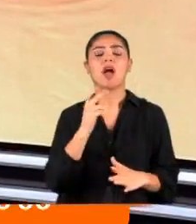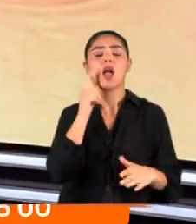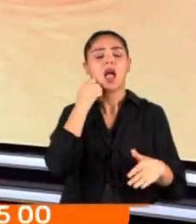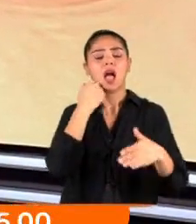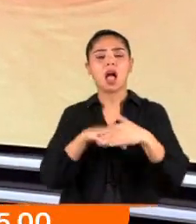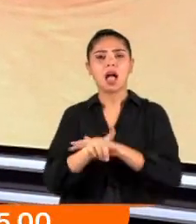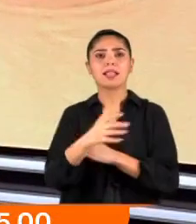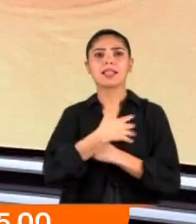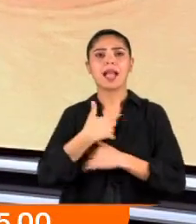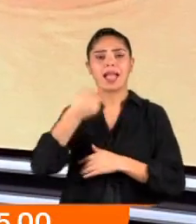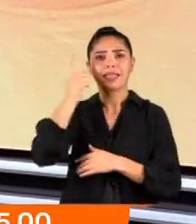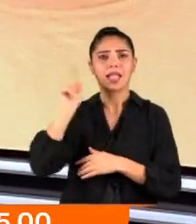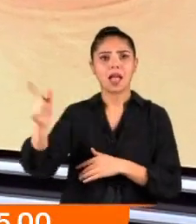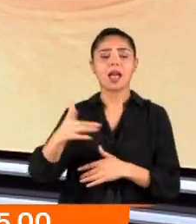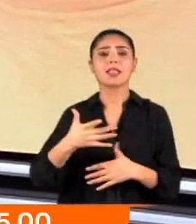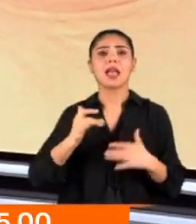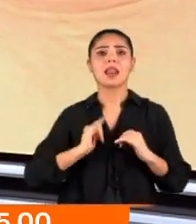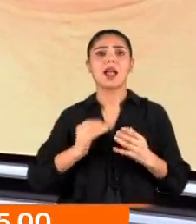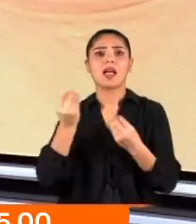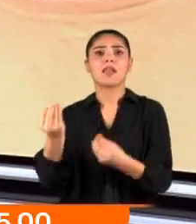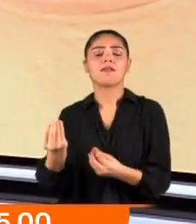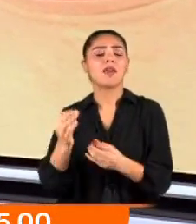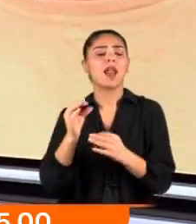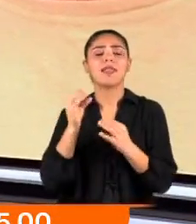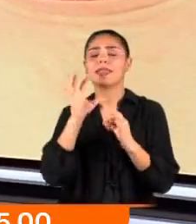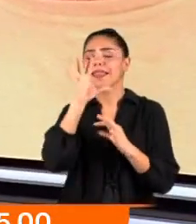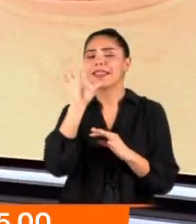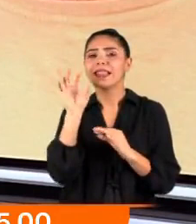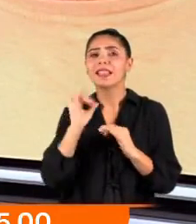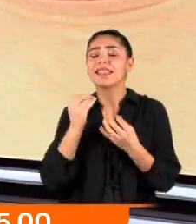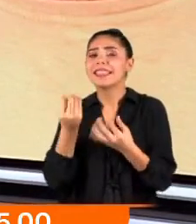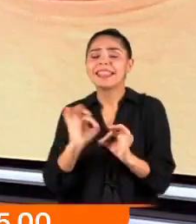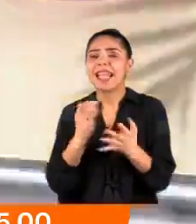adayını bir nebze de olsa rahatlatansa yayın sırasında yağan destek telefonlarıydı.